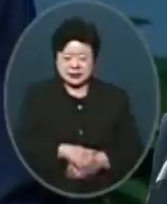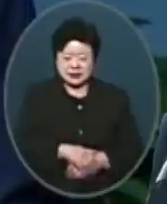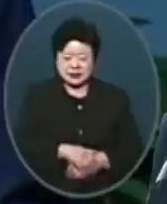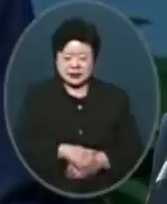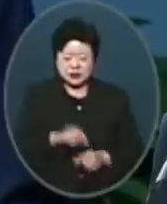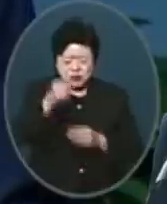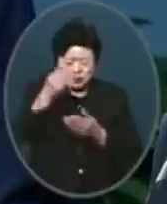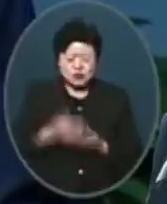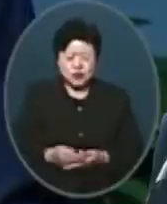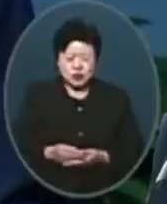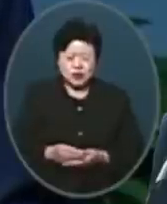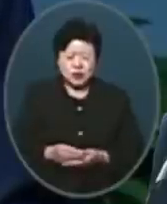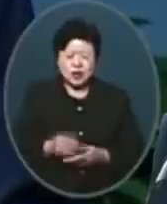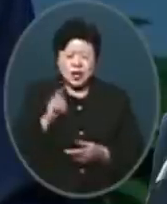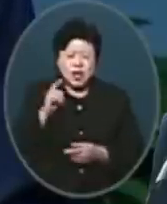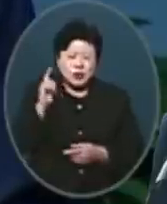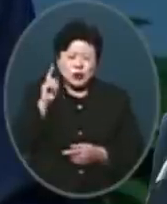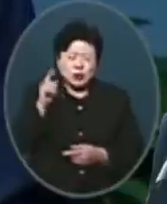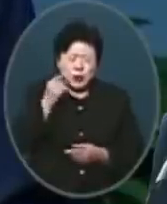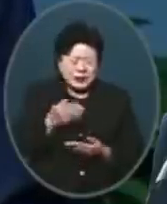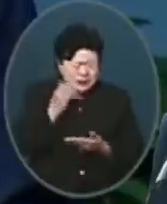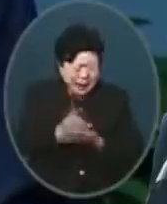구원을 매주일마다 받느냐.